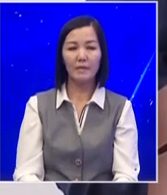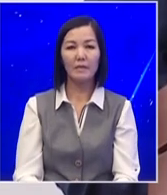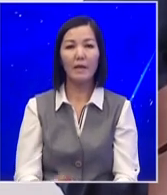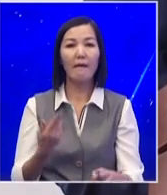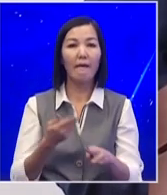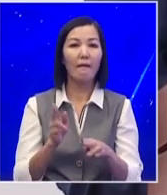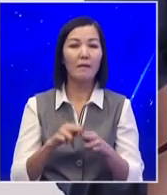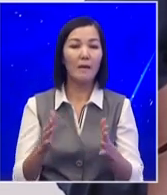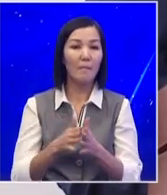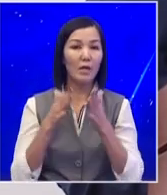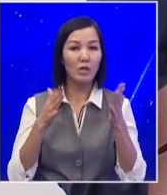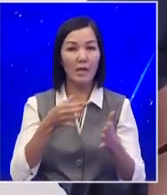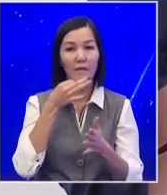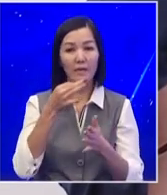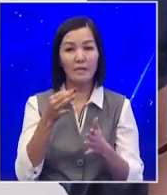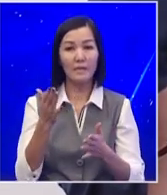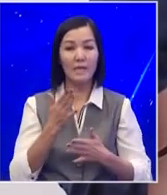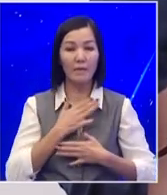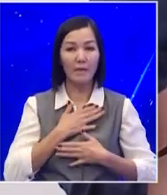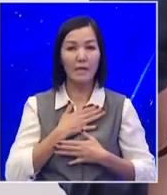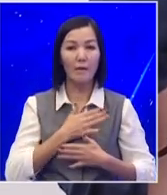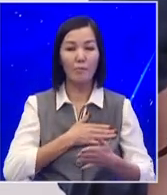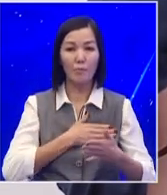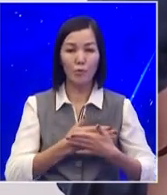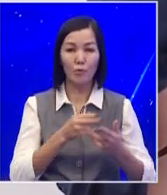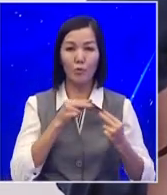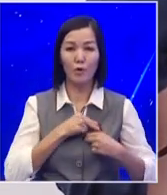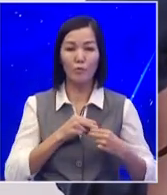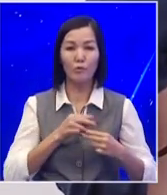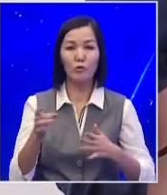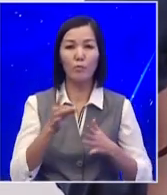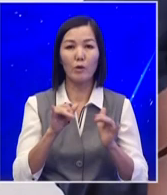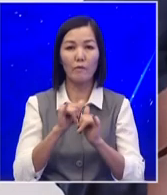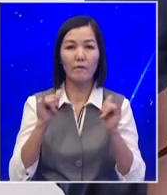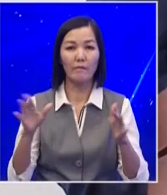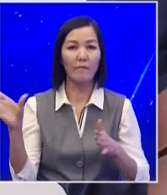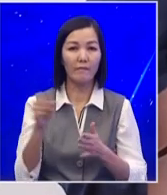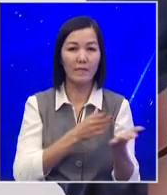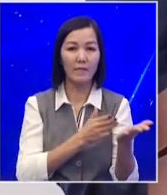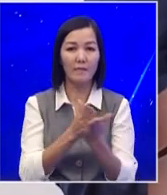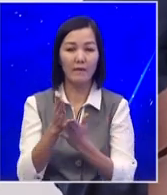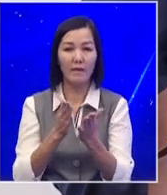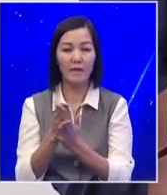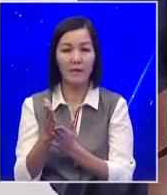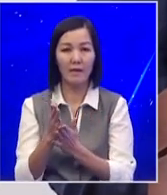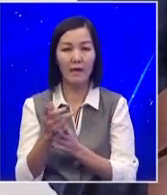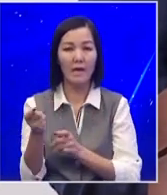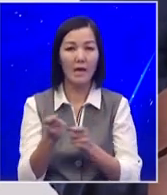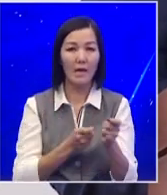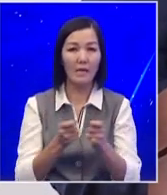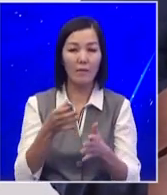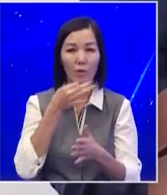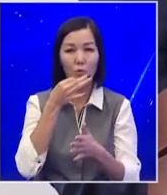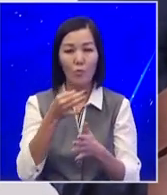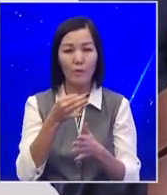Это большая ответственность для меня. Я приложу все усилия для того, чтобы район процветал во всех сферах. Сотрудники аппарата акима тоже